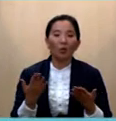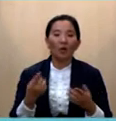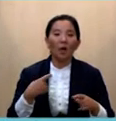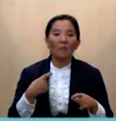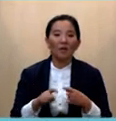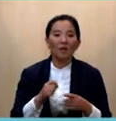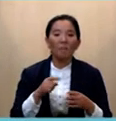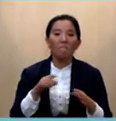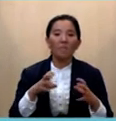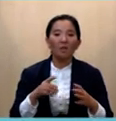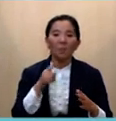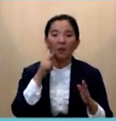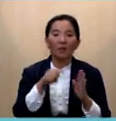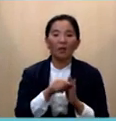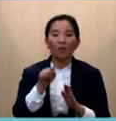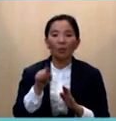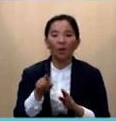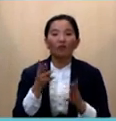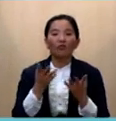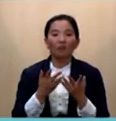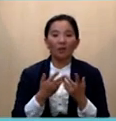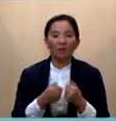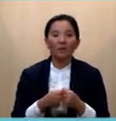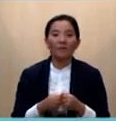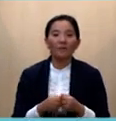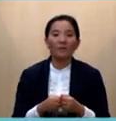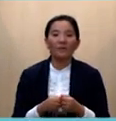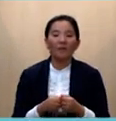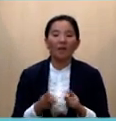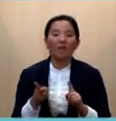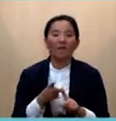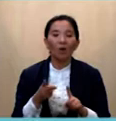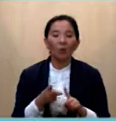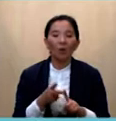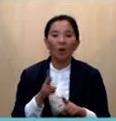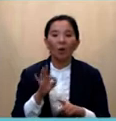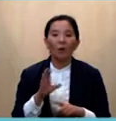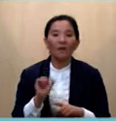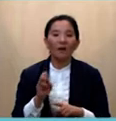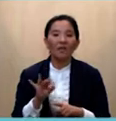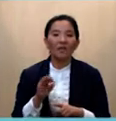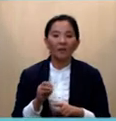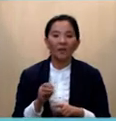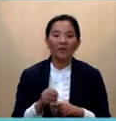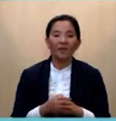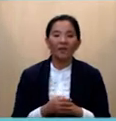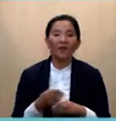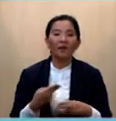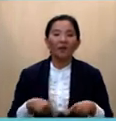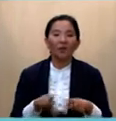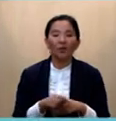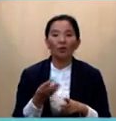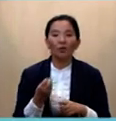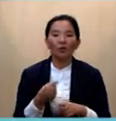если мяч попадает к нему, то это считается второе касание. Ну, такие еще